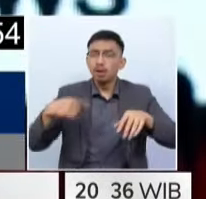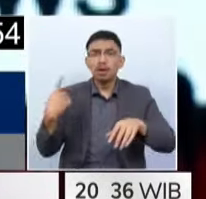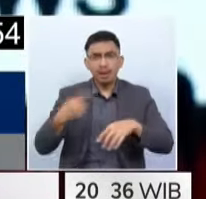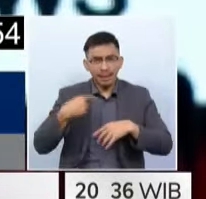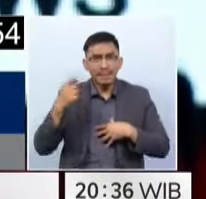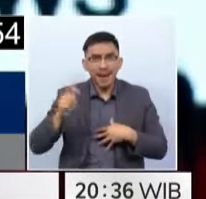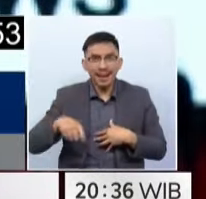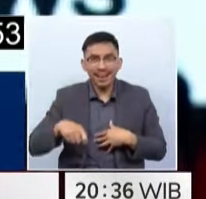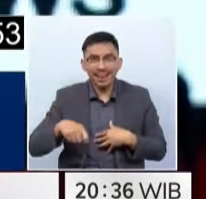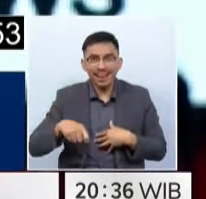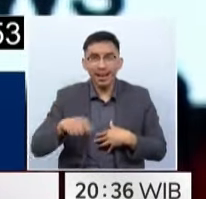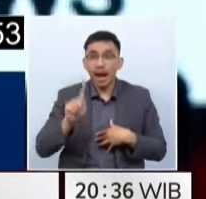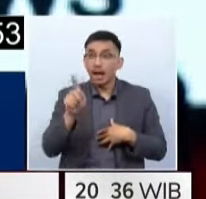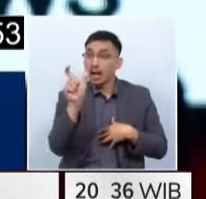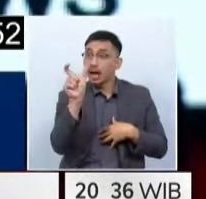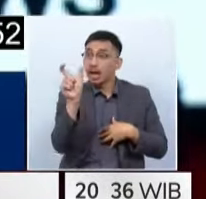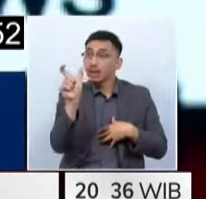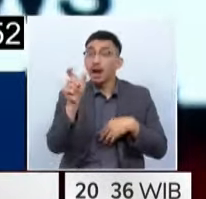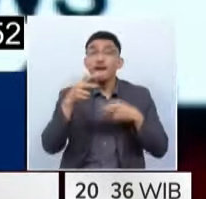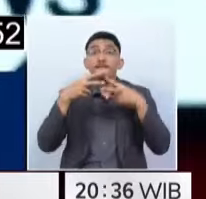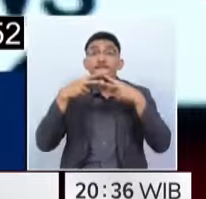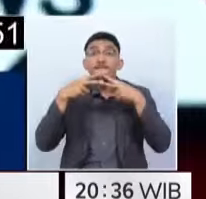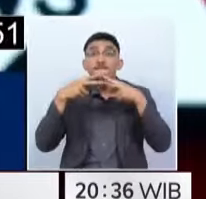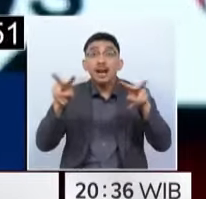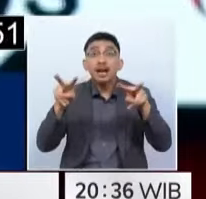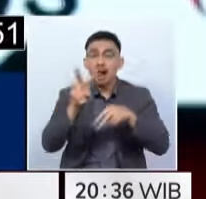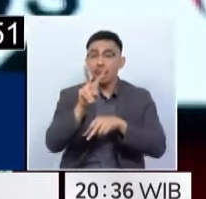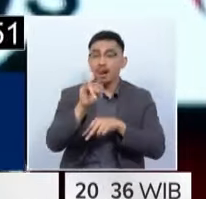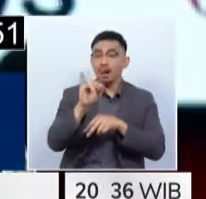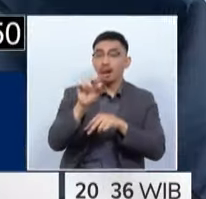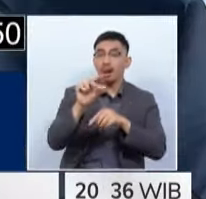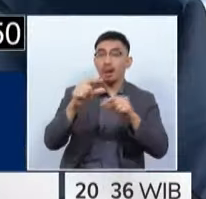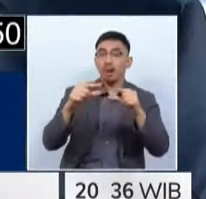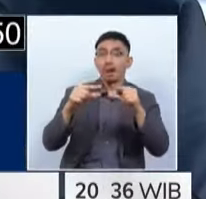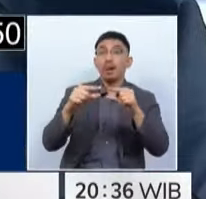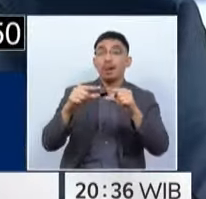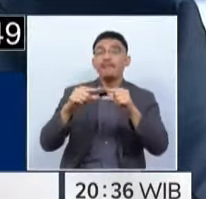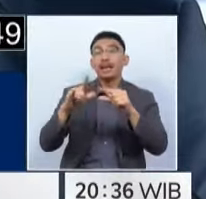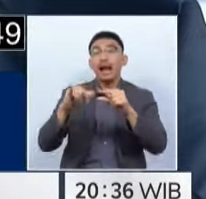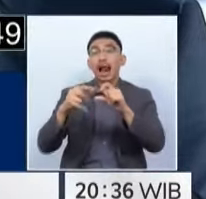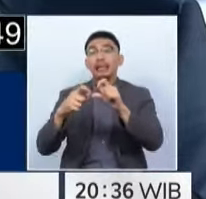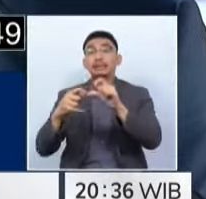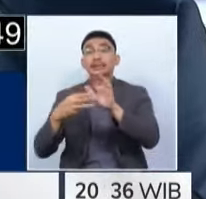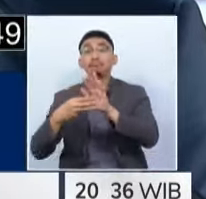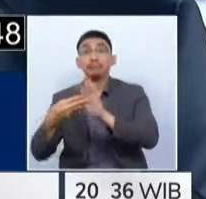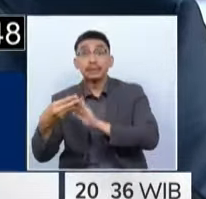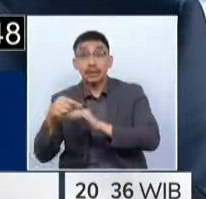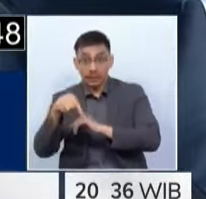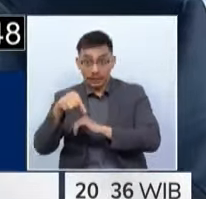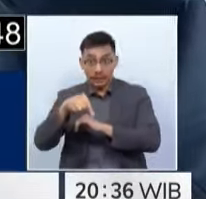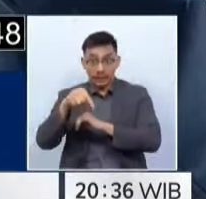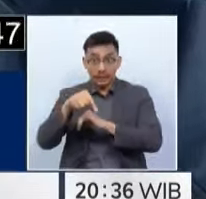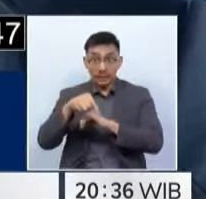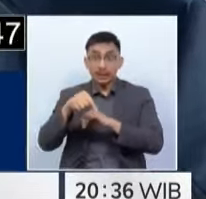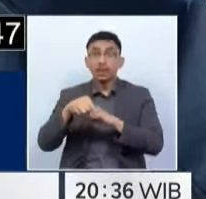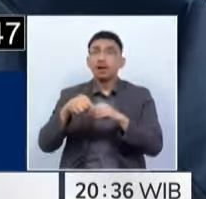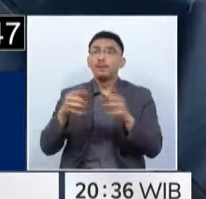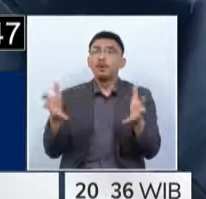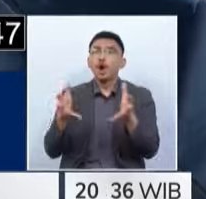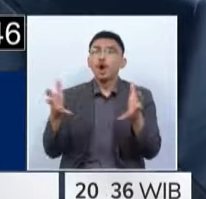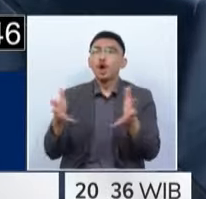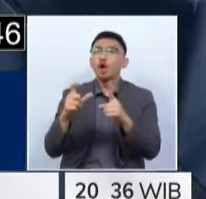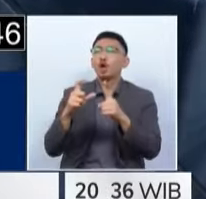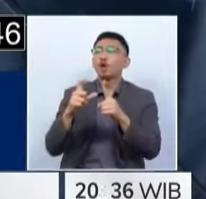viralisme maka ketika kemudian ada yang konvensional kita mendorong agar para duta besar kita